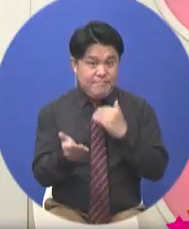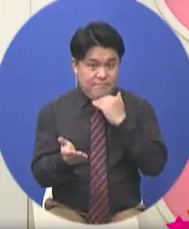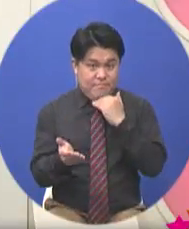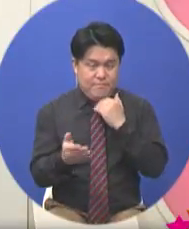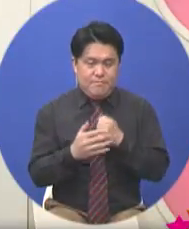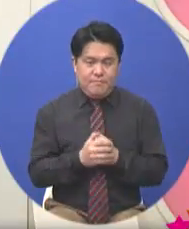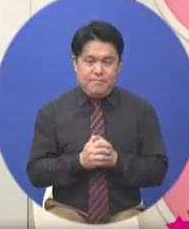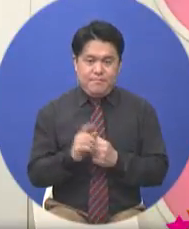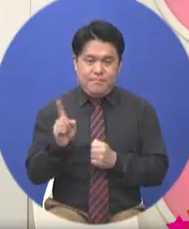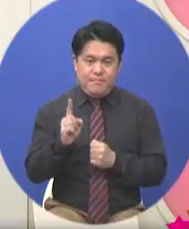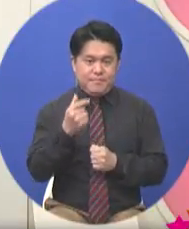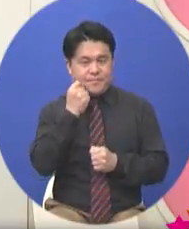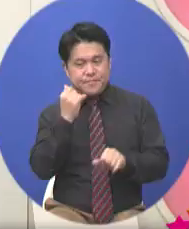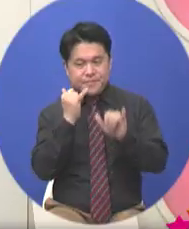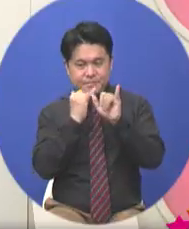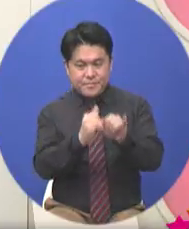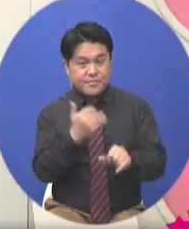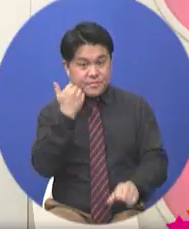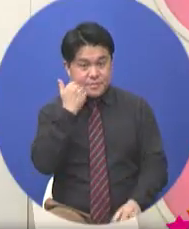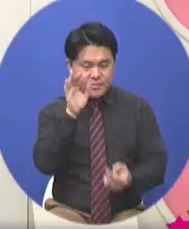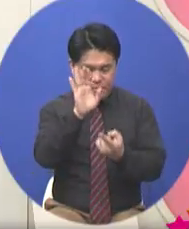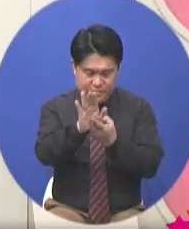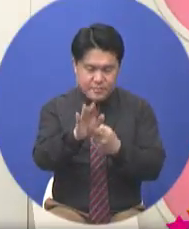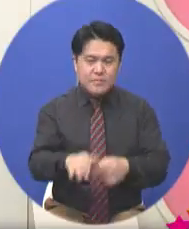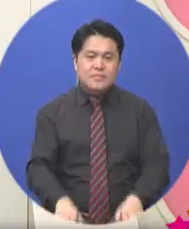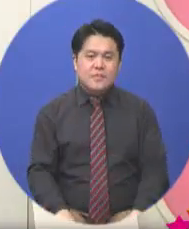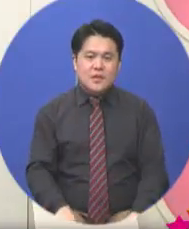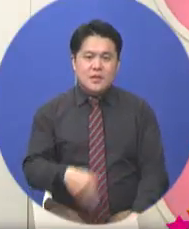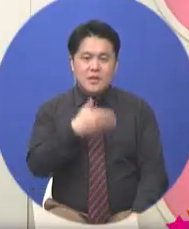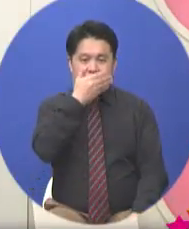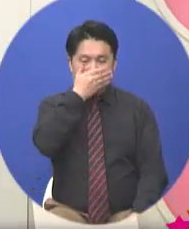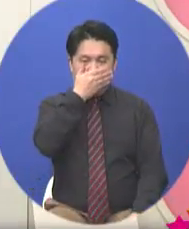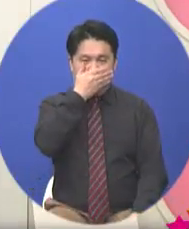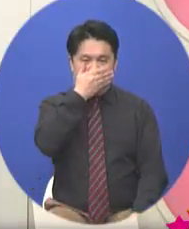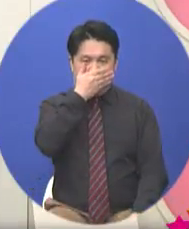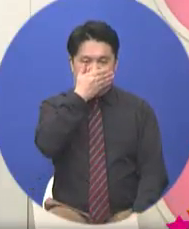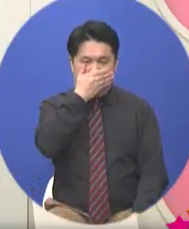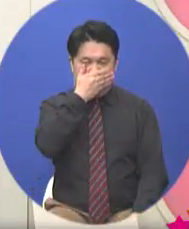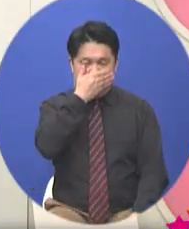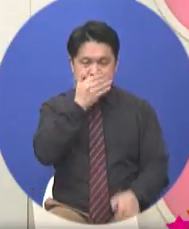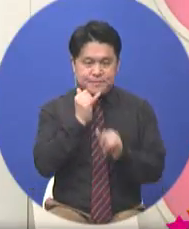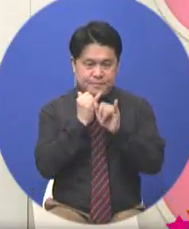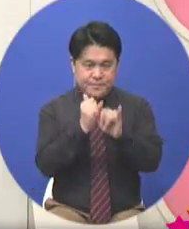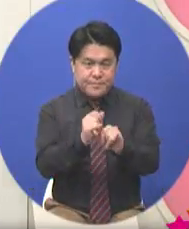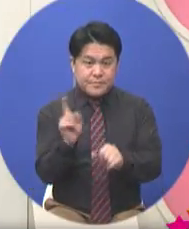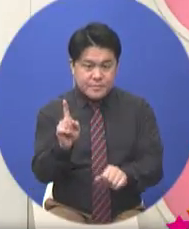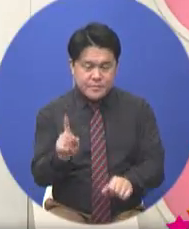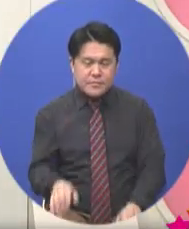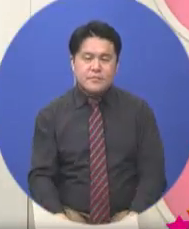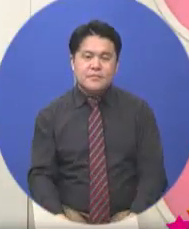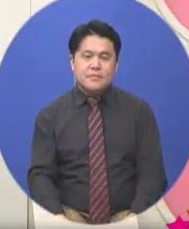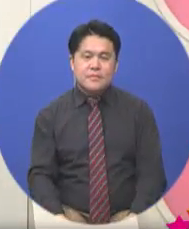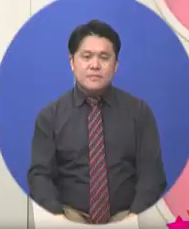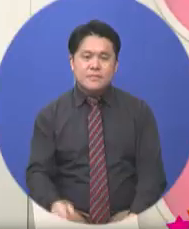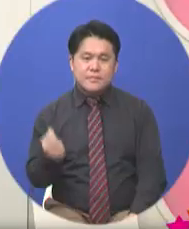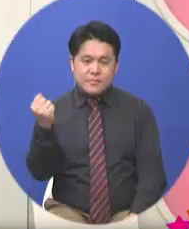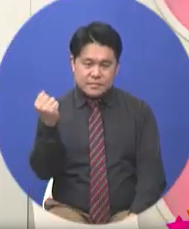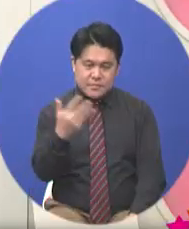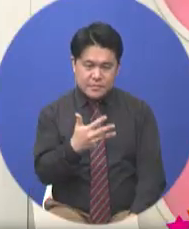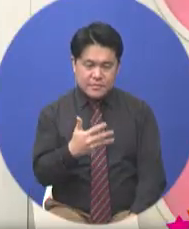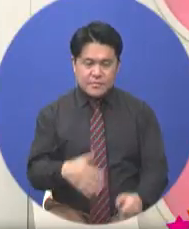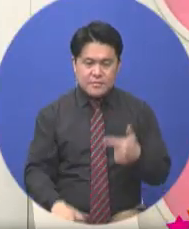먼저 인기상부터 시상하도록 하겠습니다. 오늘의 인기상.